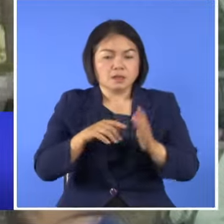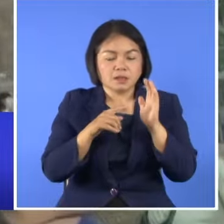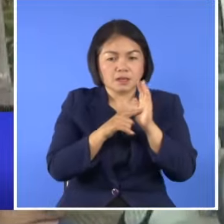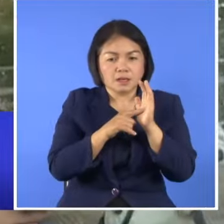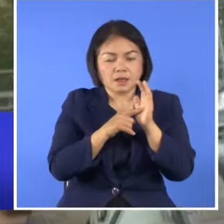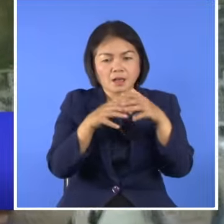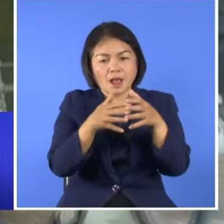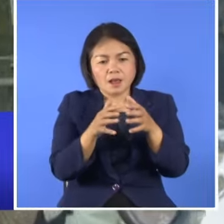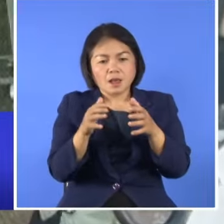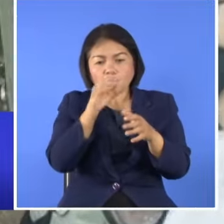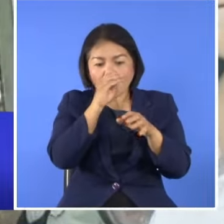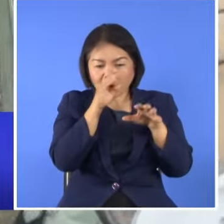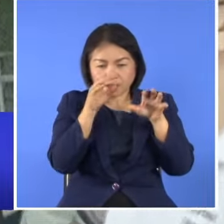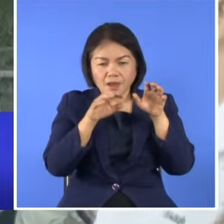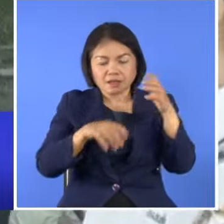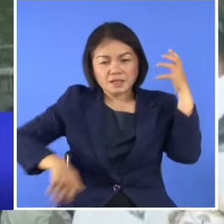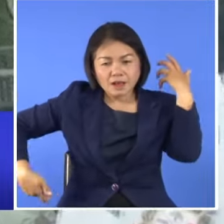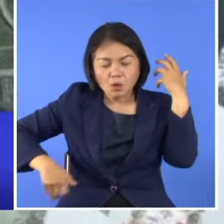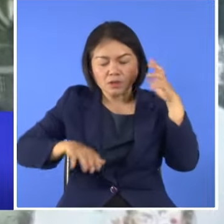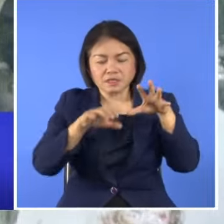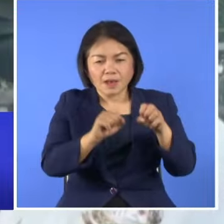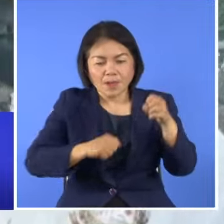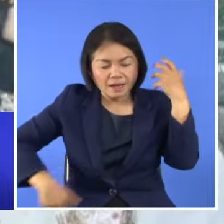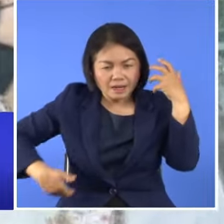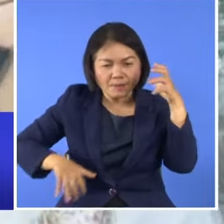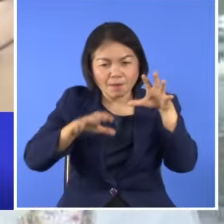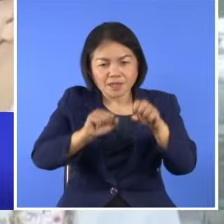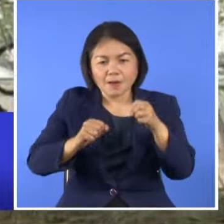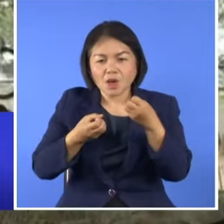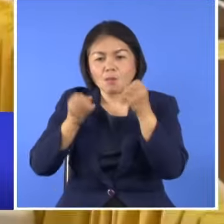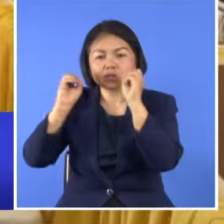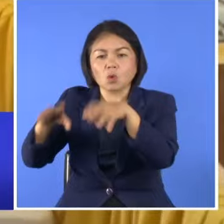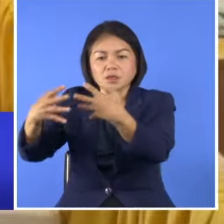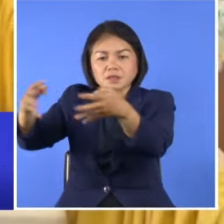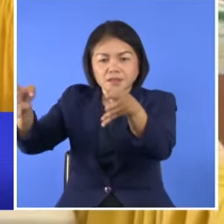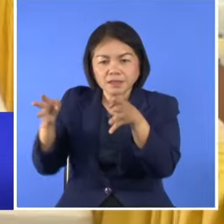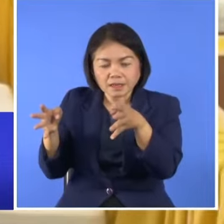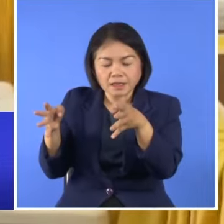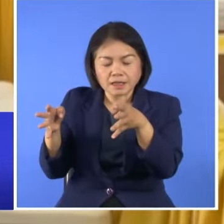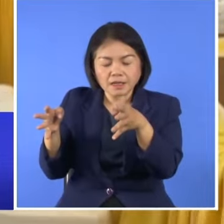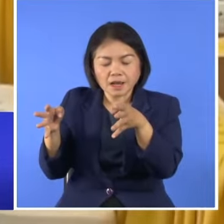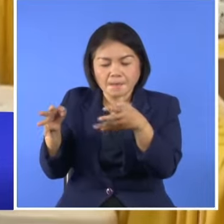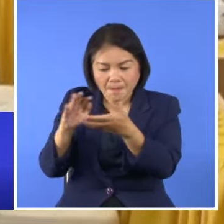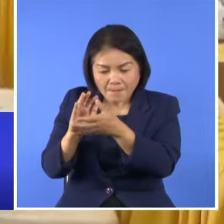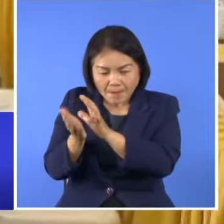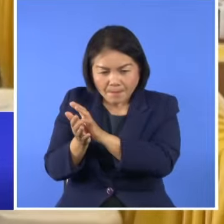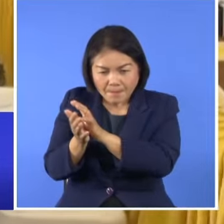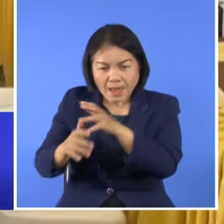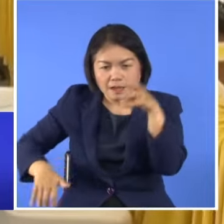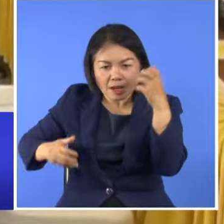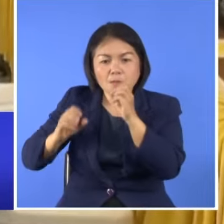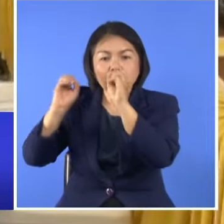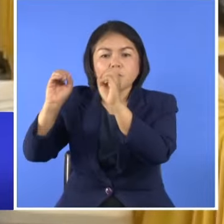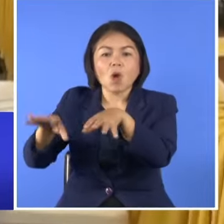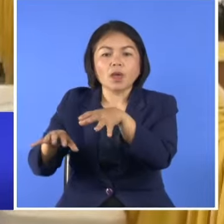มีการจับลิงมาขังนี่นะก็ก็ๆพอจับมาขังปั๊บให้มันสมบูรณ์เรียบร้อยมาปรับพฤติกรรมหน่อยก็จะเอาไปปล่อย